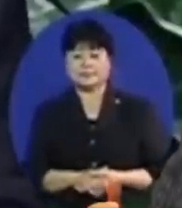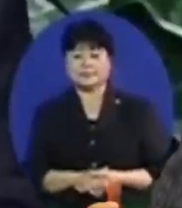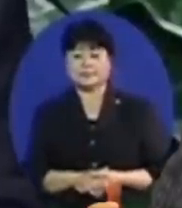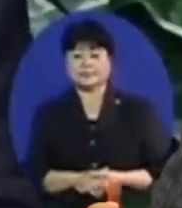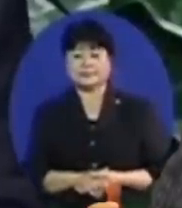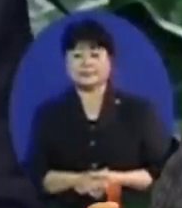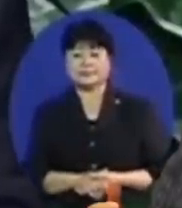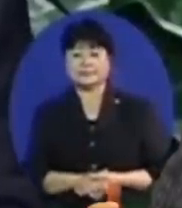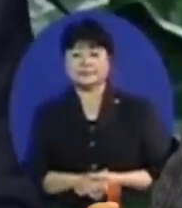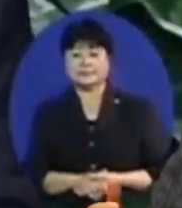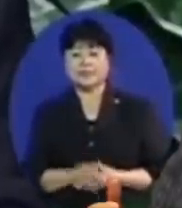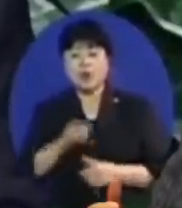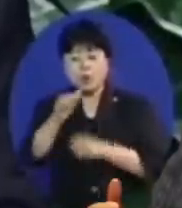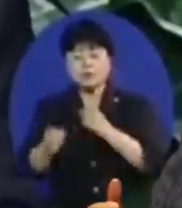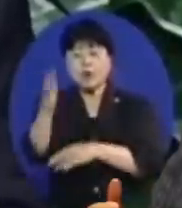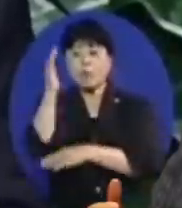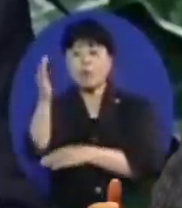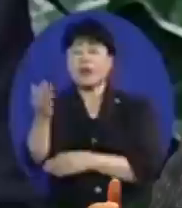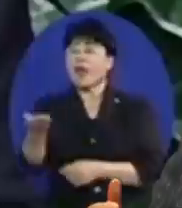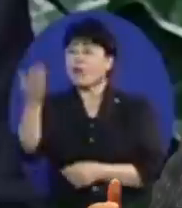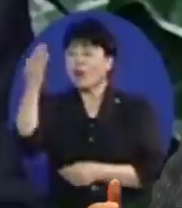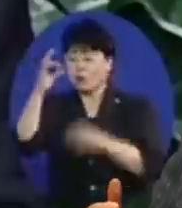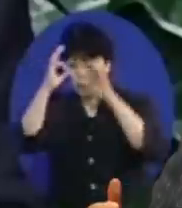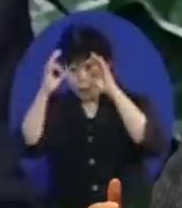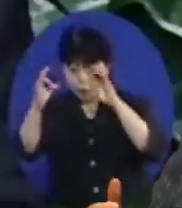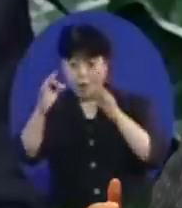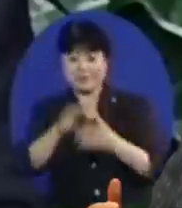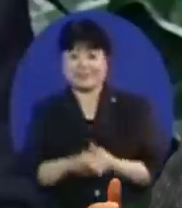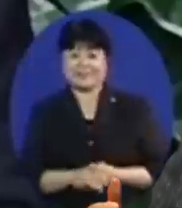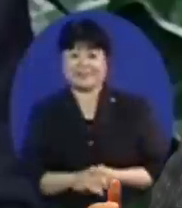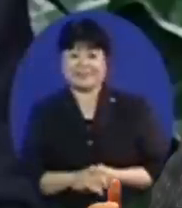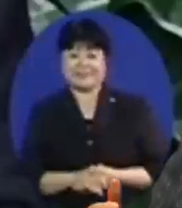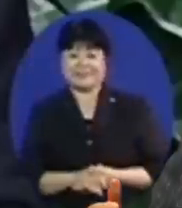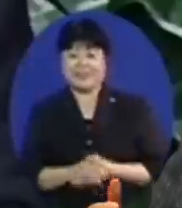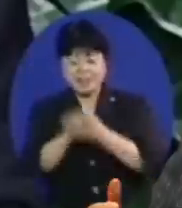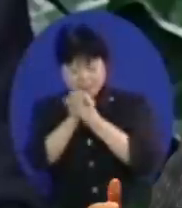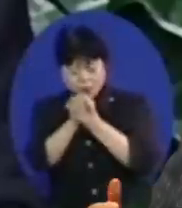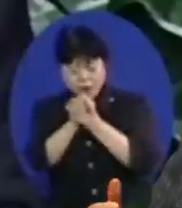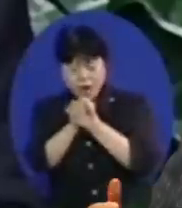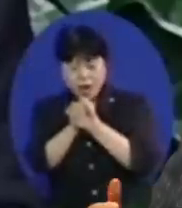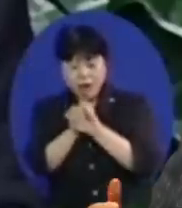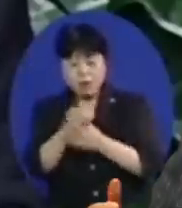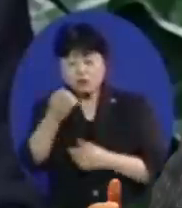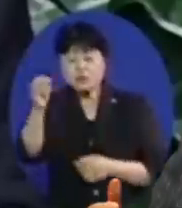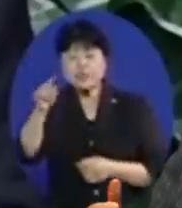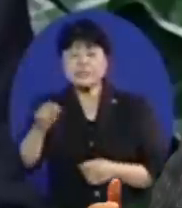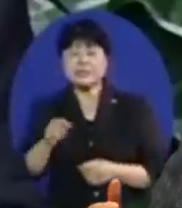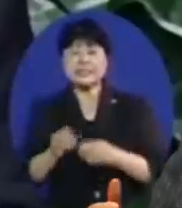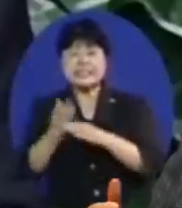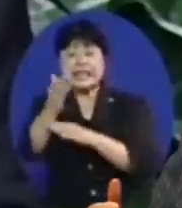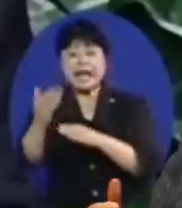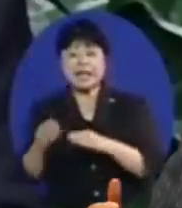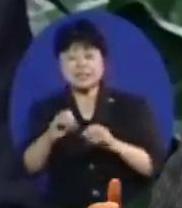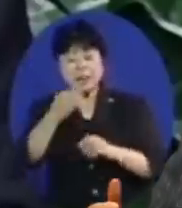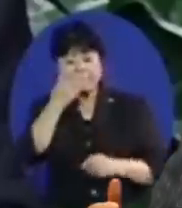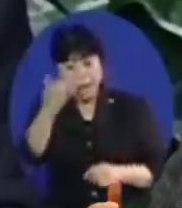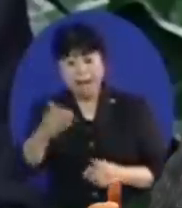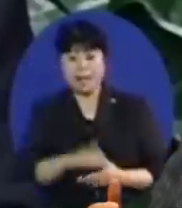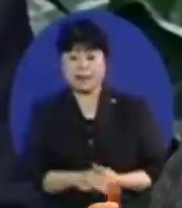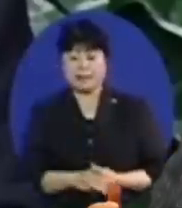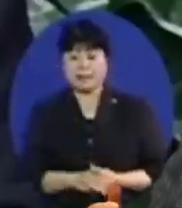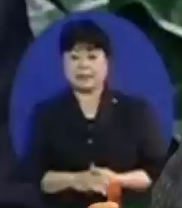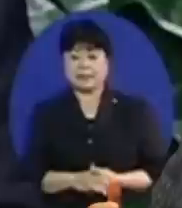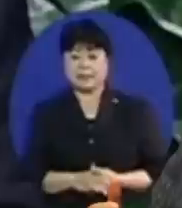저는 50년 목회의 과거를 돌아보니까 기도한 것이 90% 이상이 이루어졌어요.